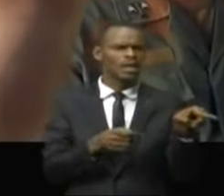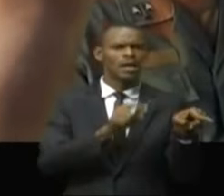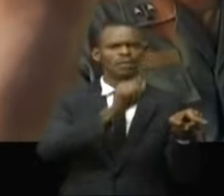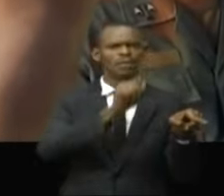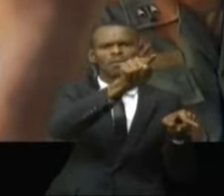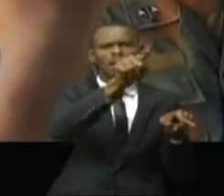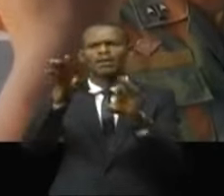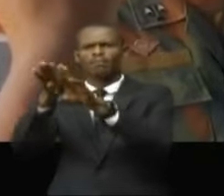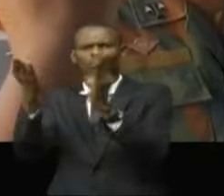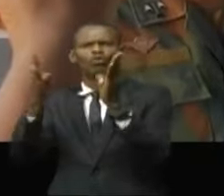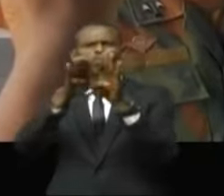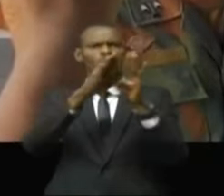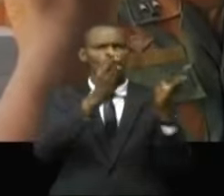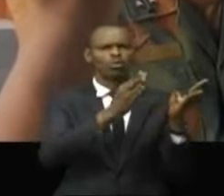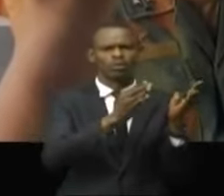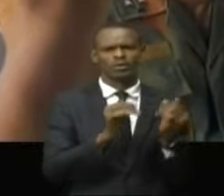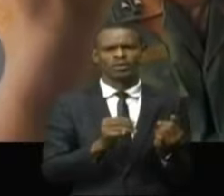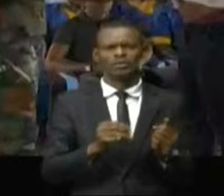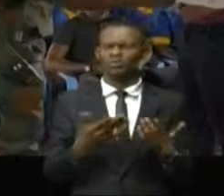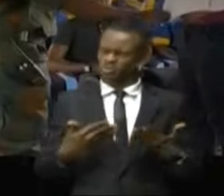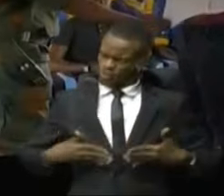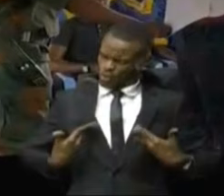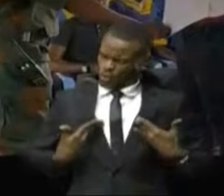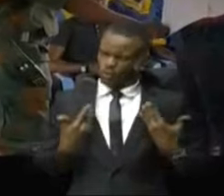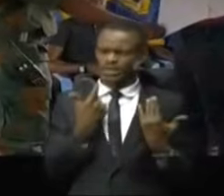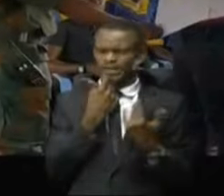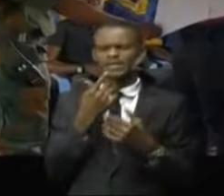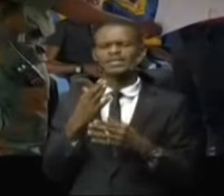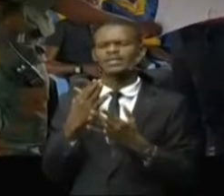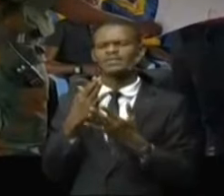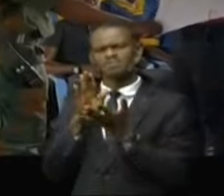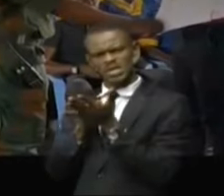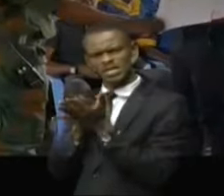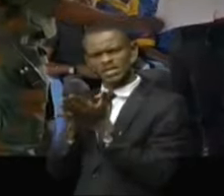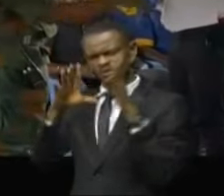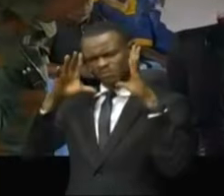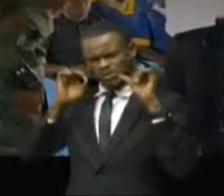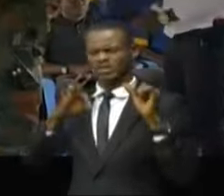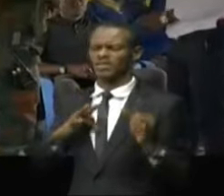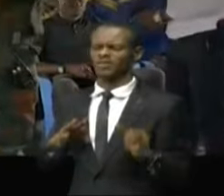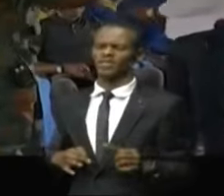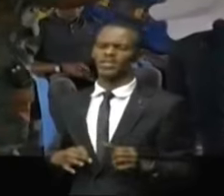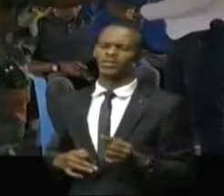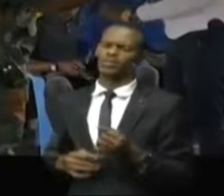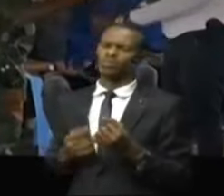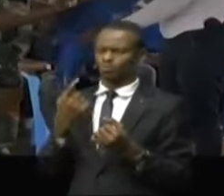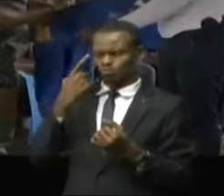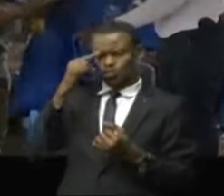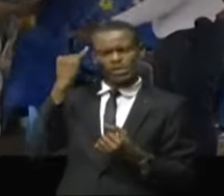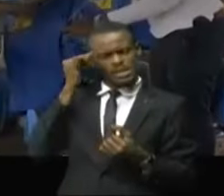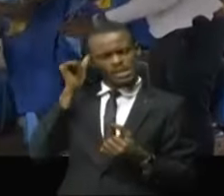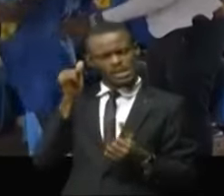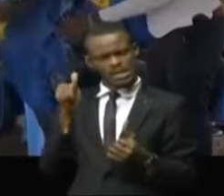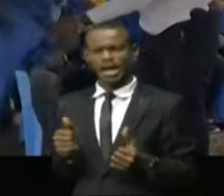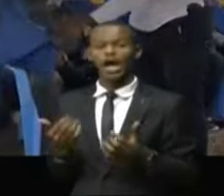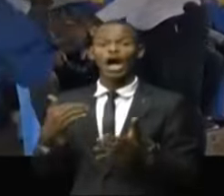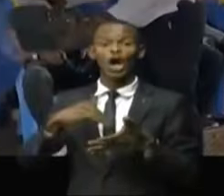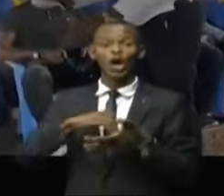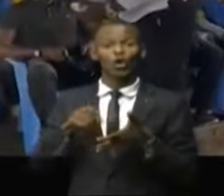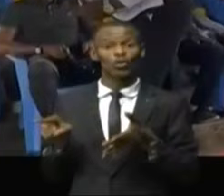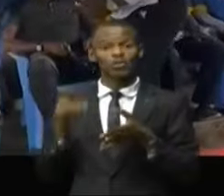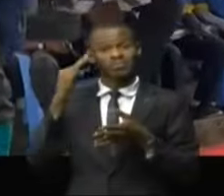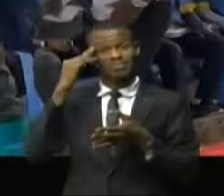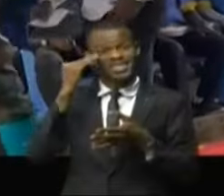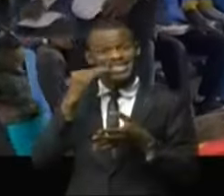nécessité. Fabrice Puella a ensuite exhorté les bénéficiaires de l'ordonnance présidentielle à se comporter de